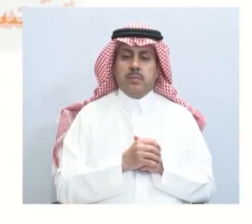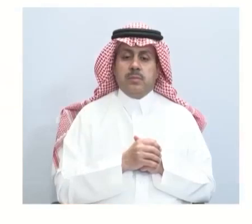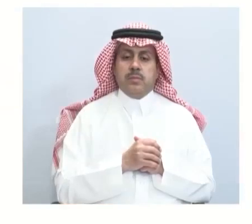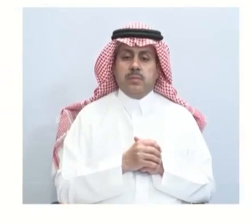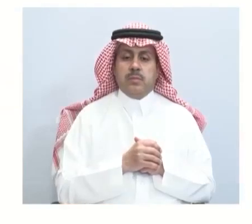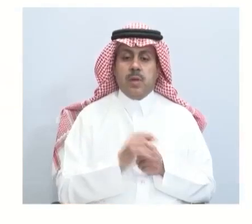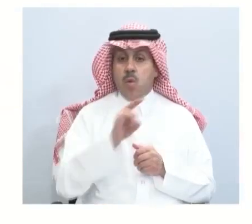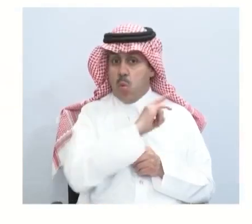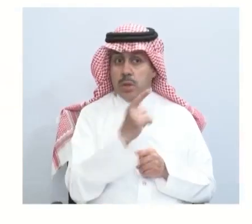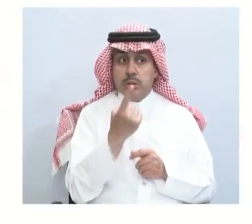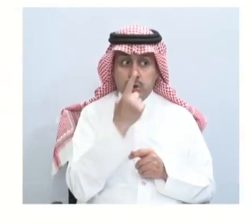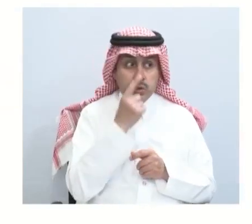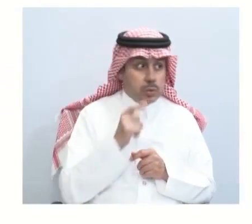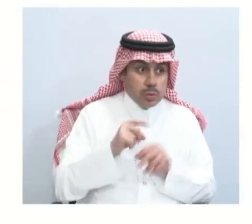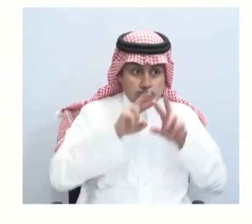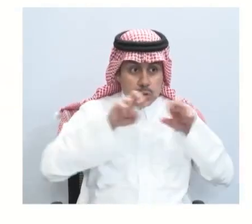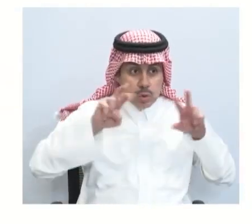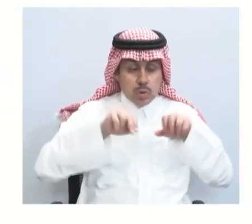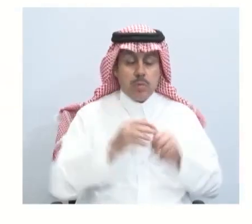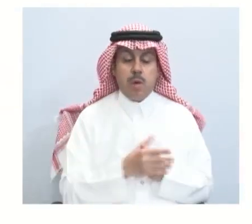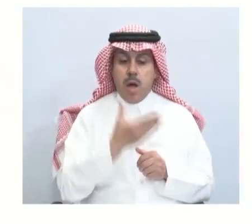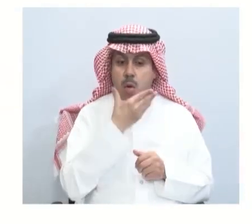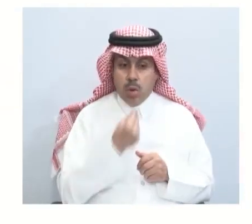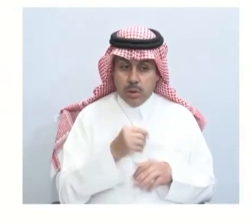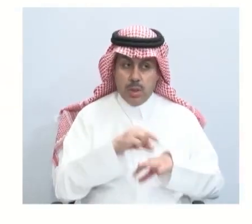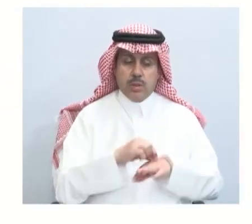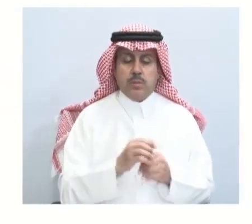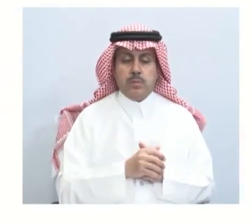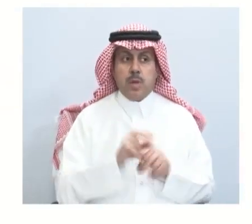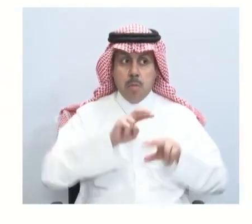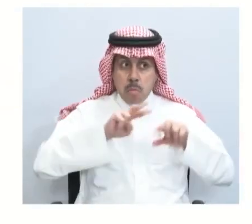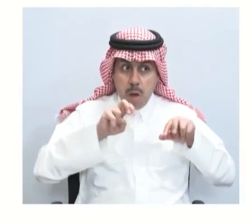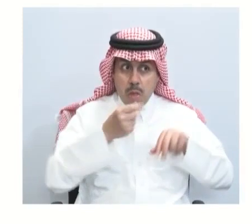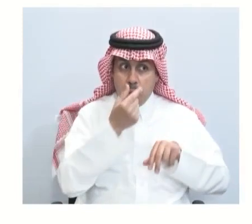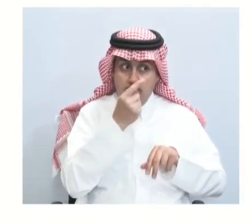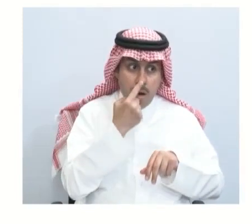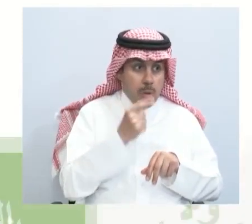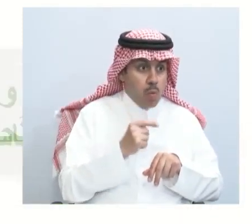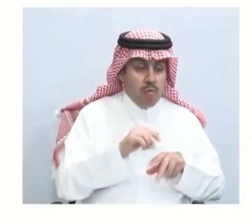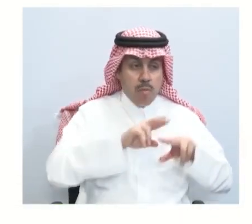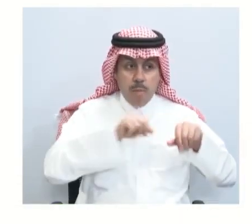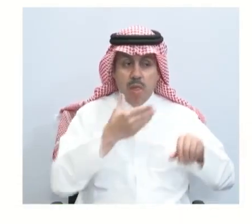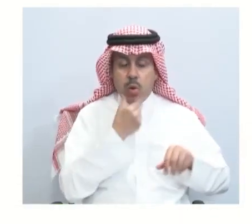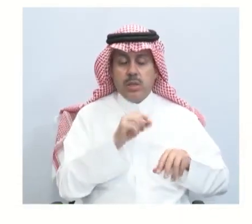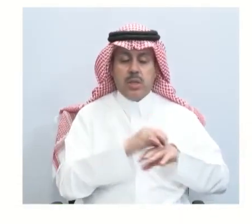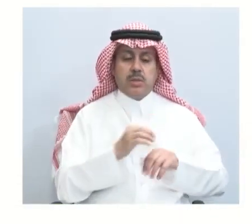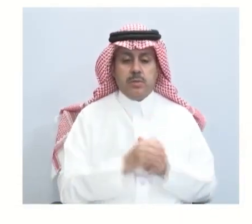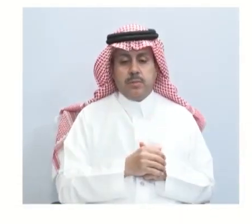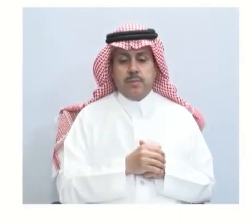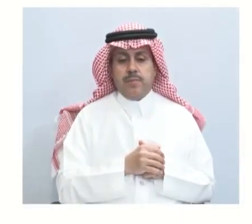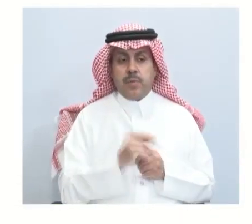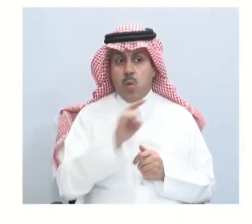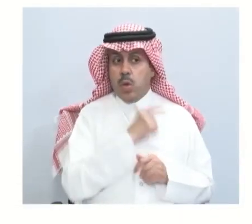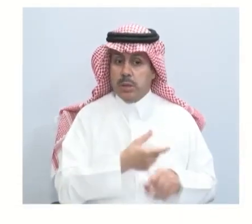كذلكم ولا تجسسوا التجسس هو البحث عن عورات الناس